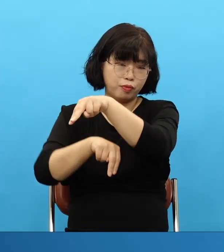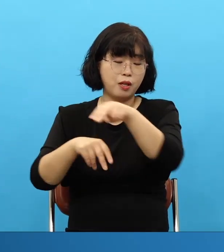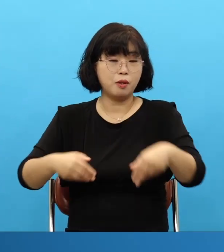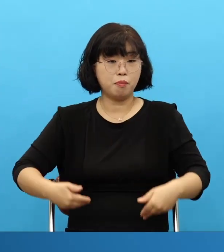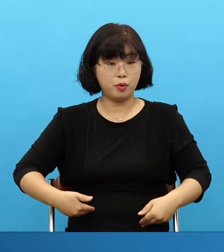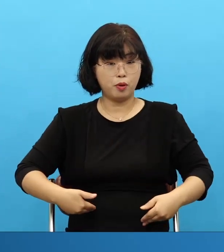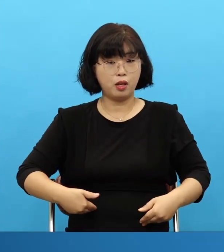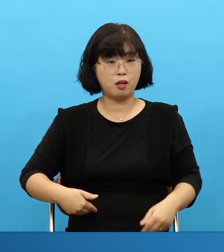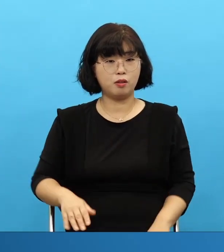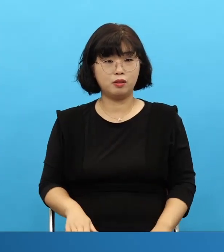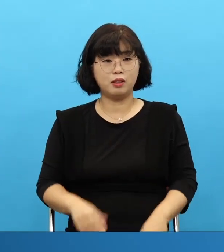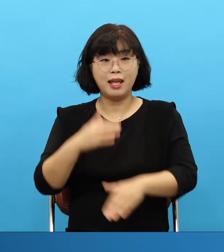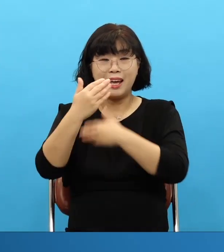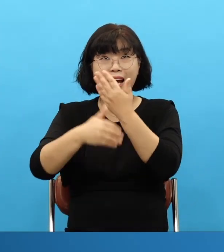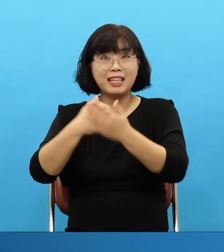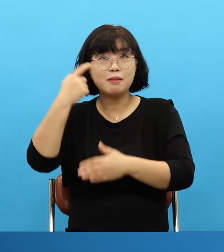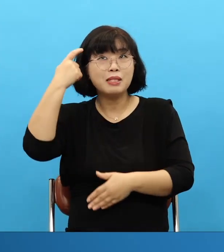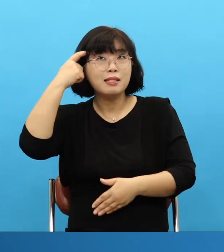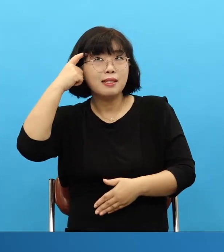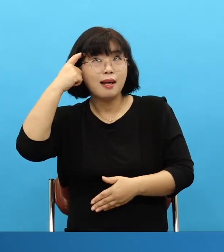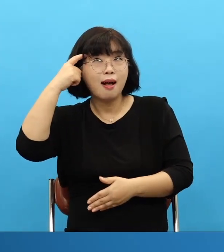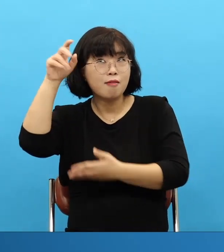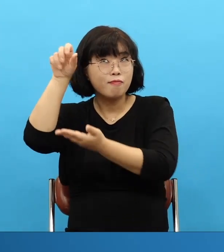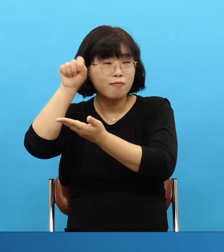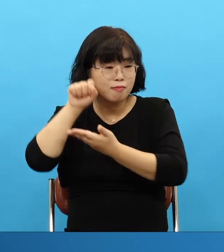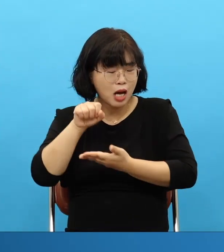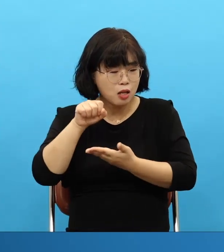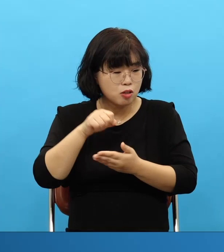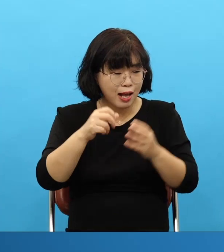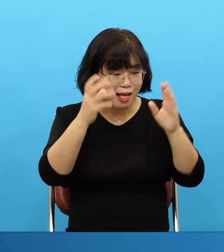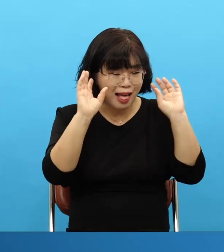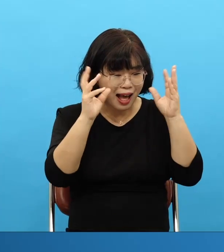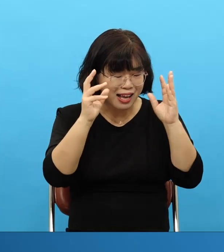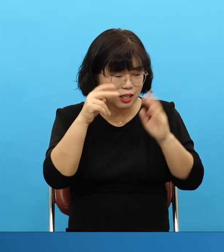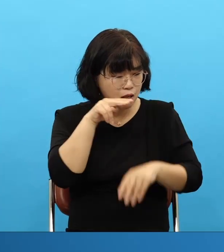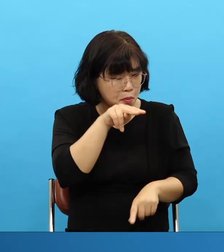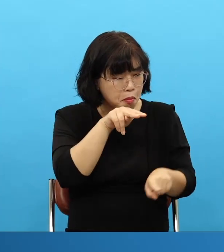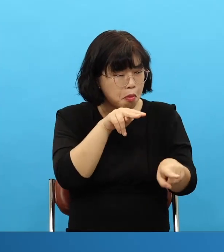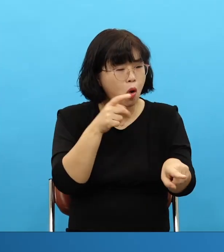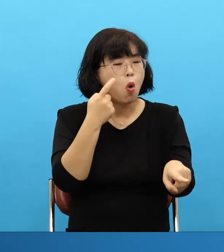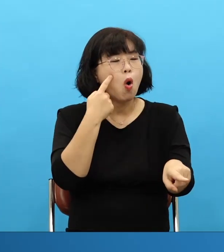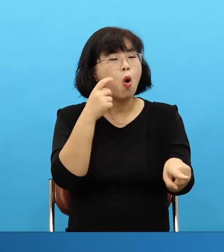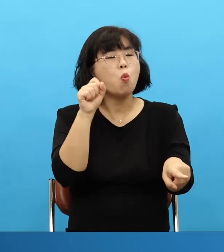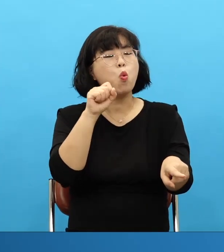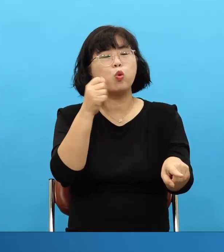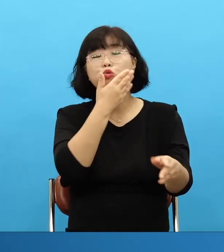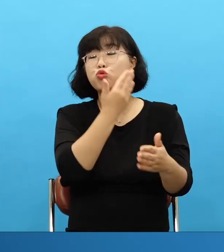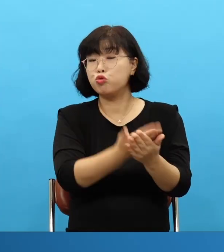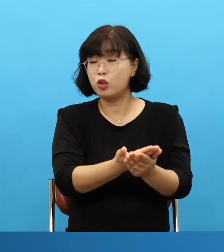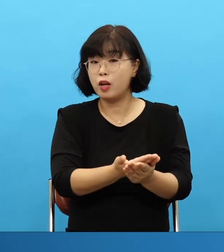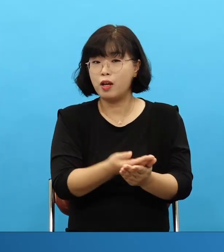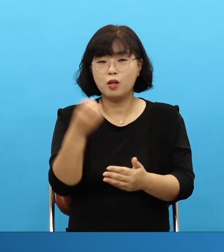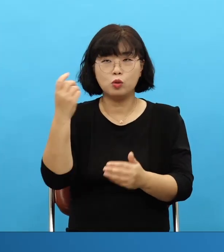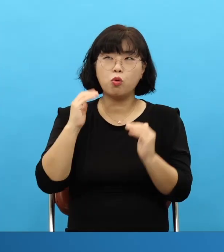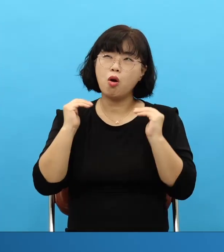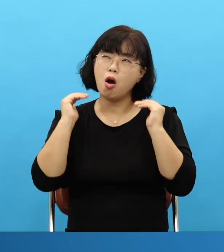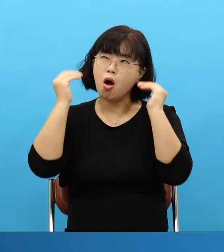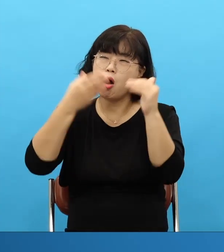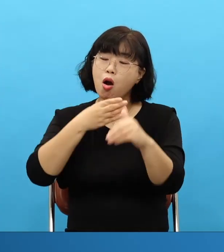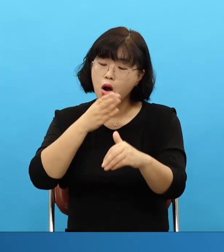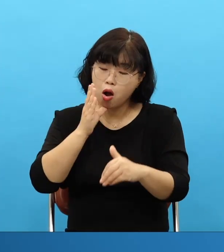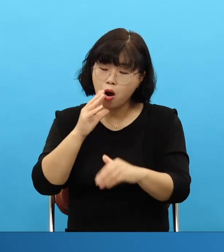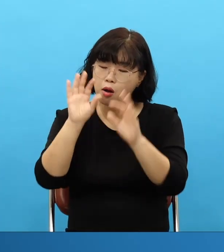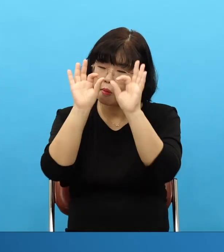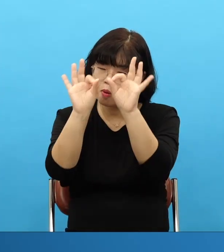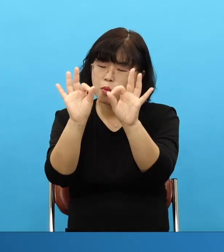those eyes, look at the 다릅니다. children. It's different. 그런 눈으로 이 어른들 한번 보시라니까요. With these eyes, look at the adults 다릅니다. here. It's different. 완전히